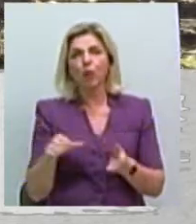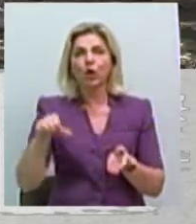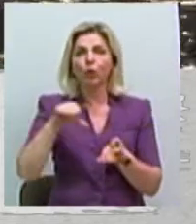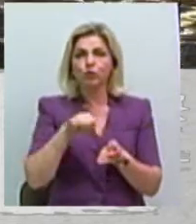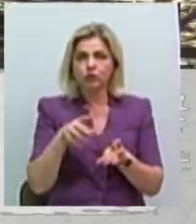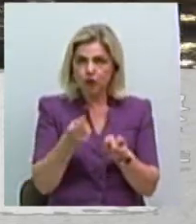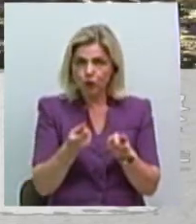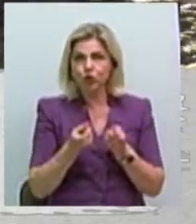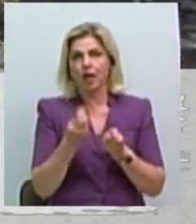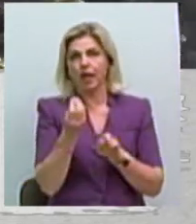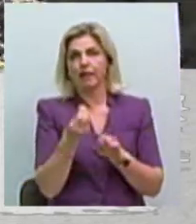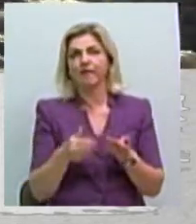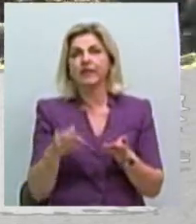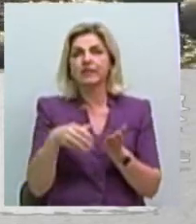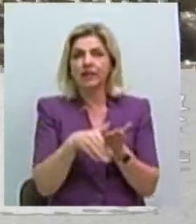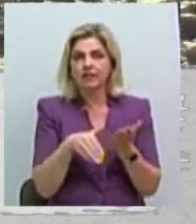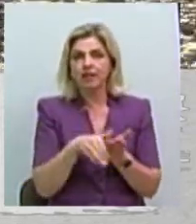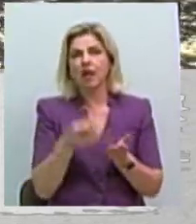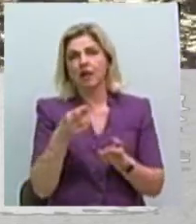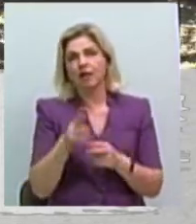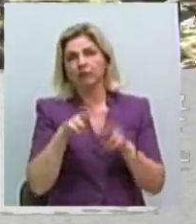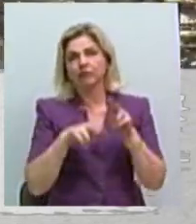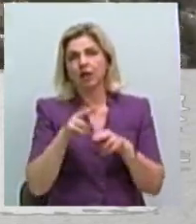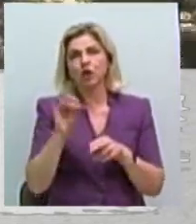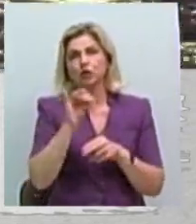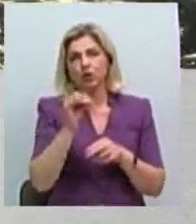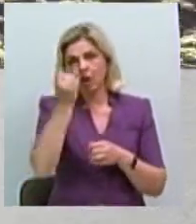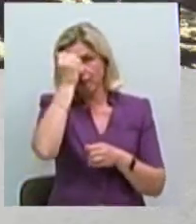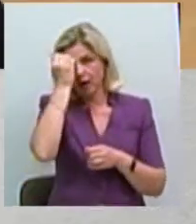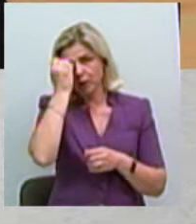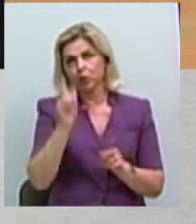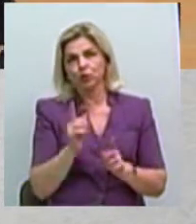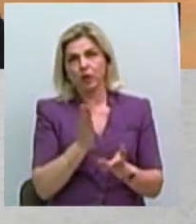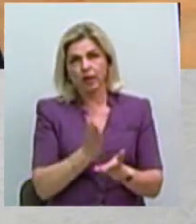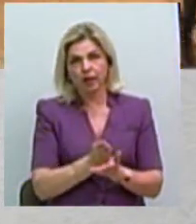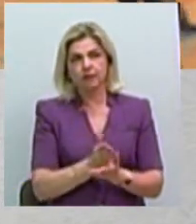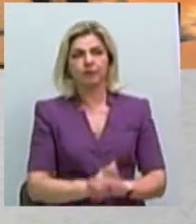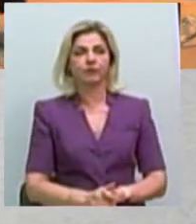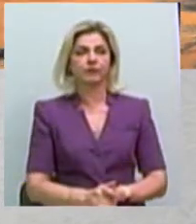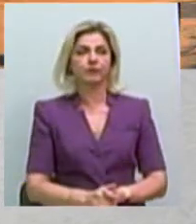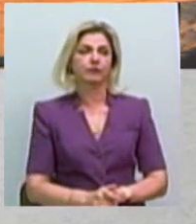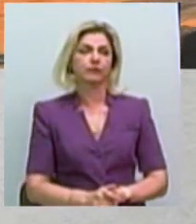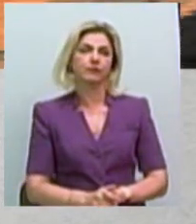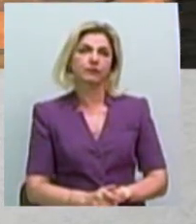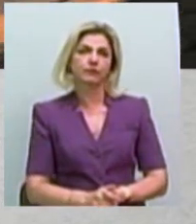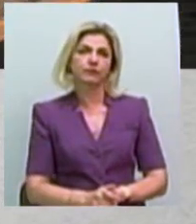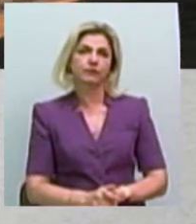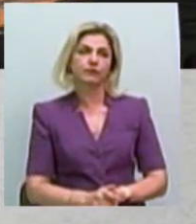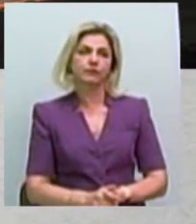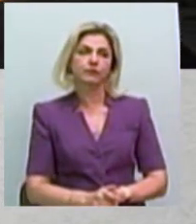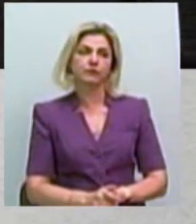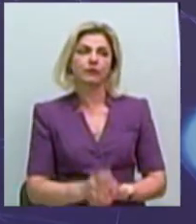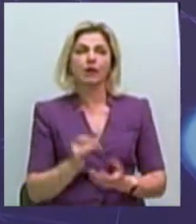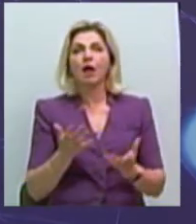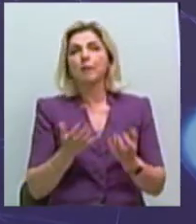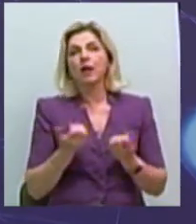для, ну, розбудови, для відновлення там історичних пам'ятків, які ще є. І, напевно, якщо, ну, отримати